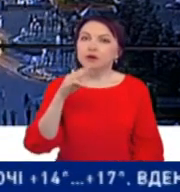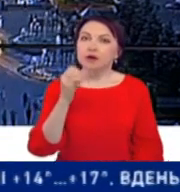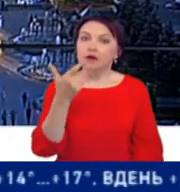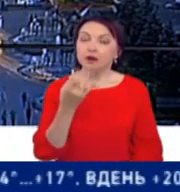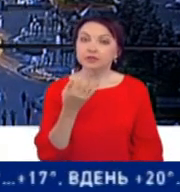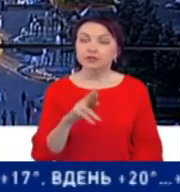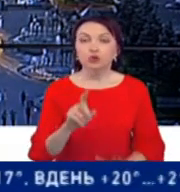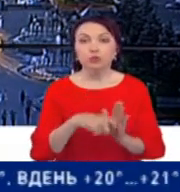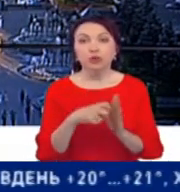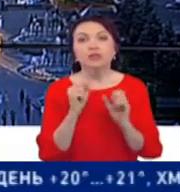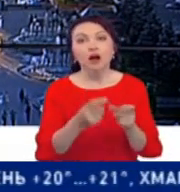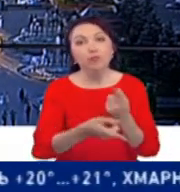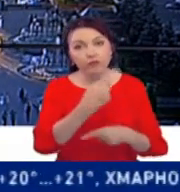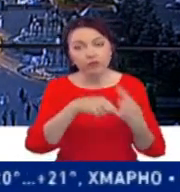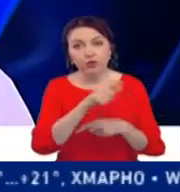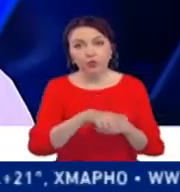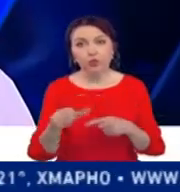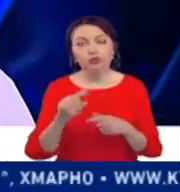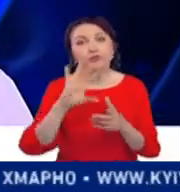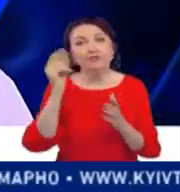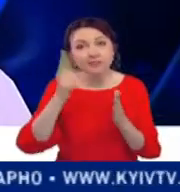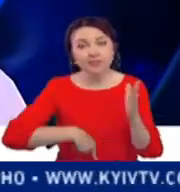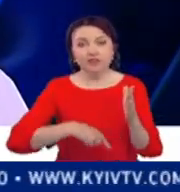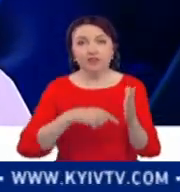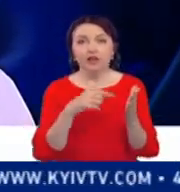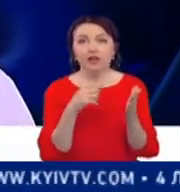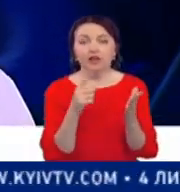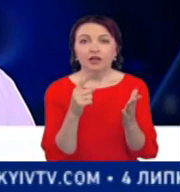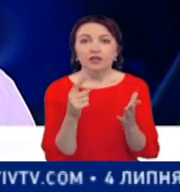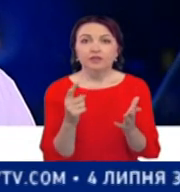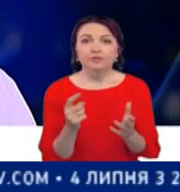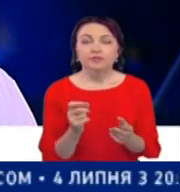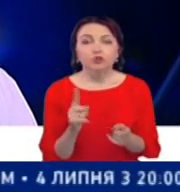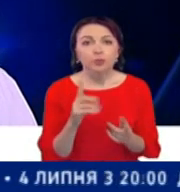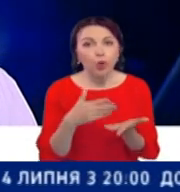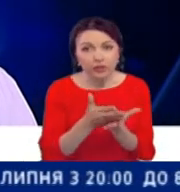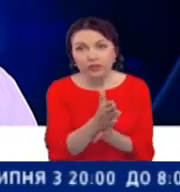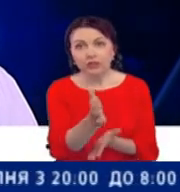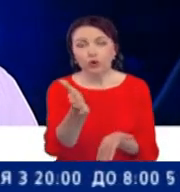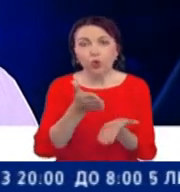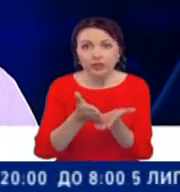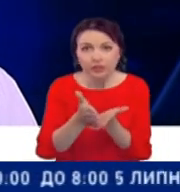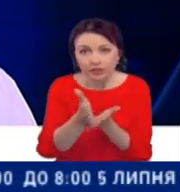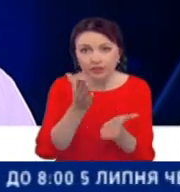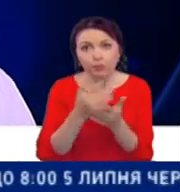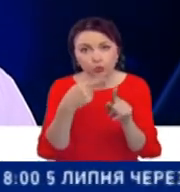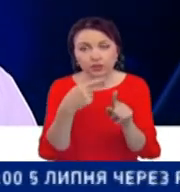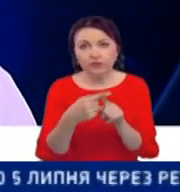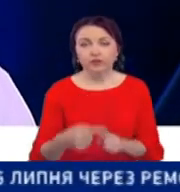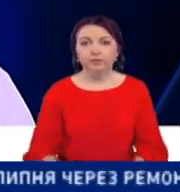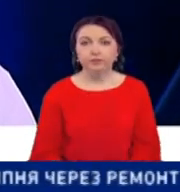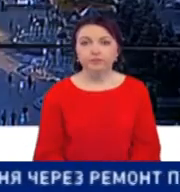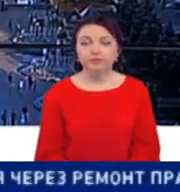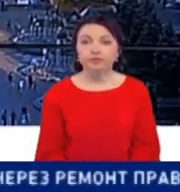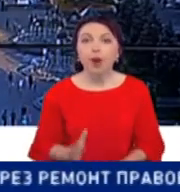що робити, щоб вони вірили в те, що ну, тут якось орієнтири якісь є абсолютно, так би мовити, позитивні.